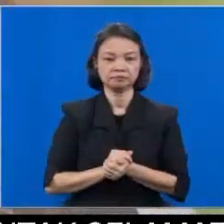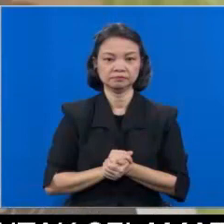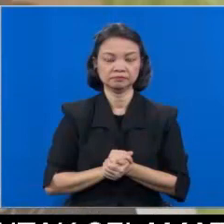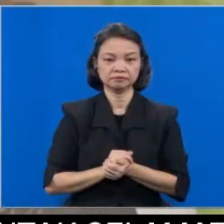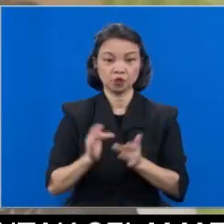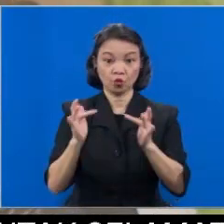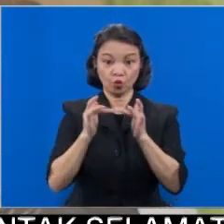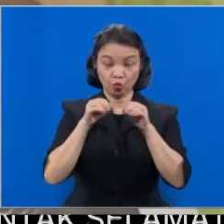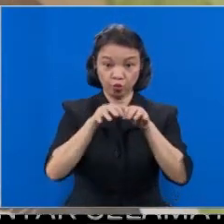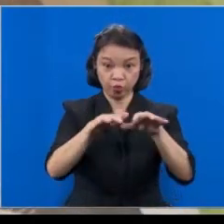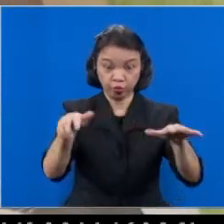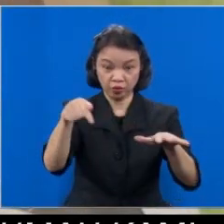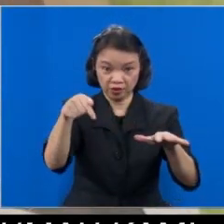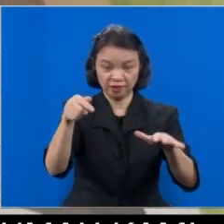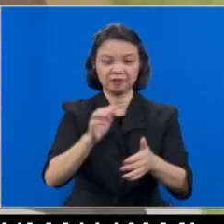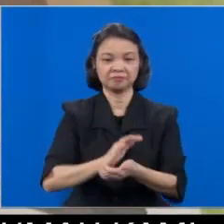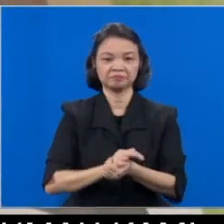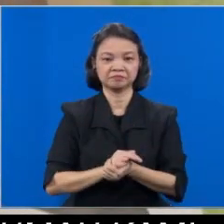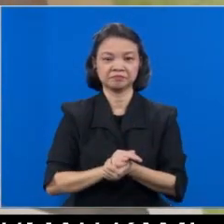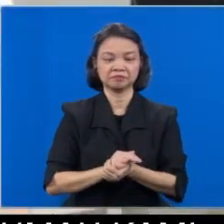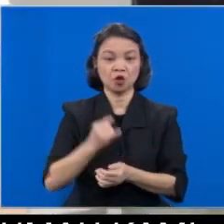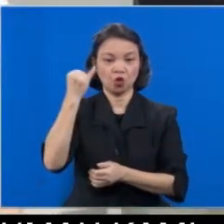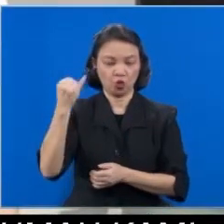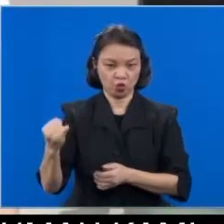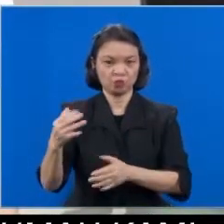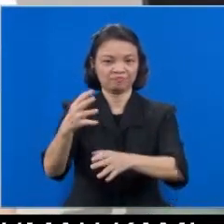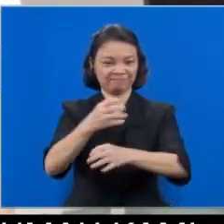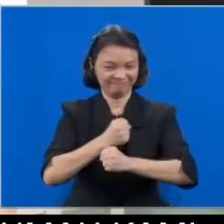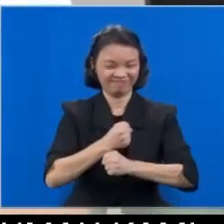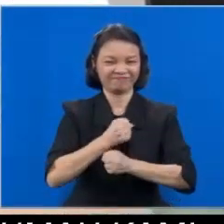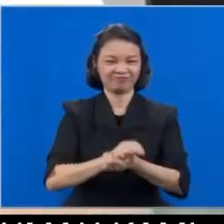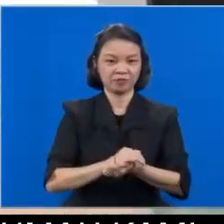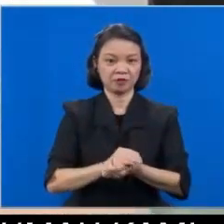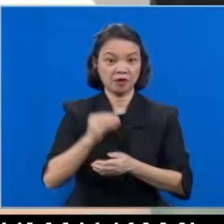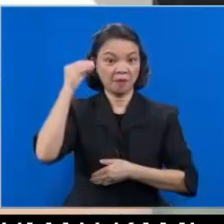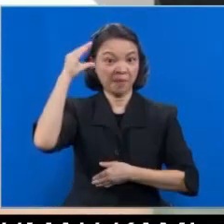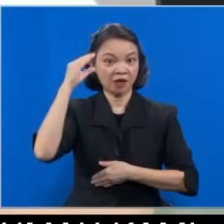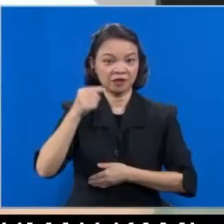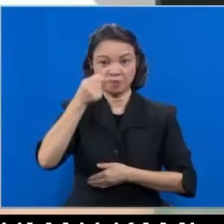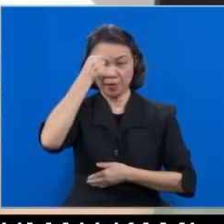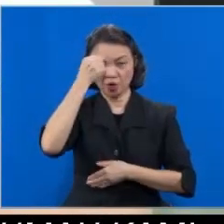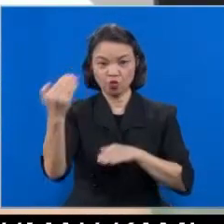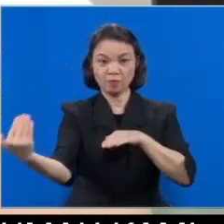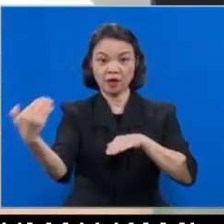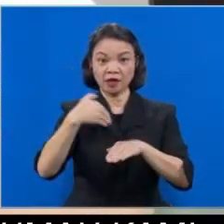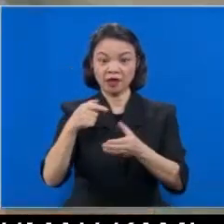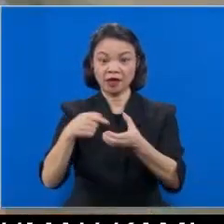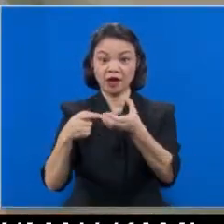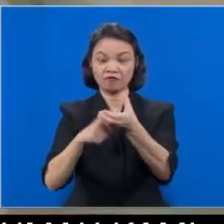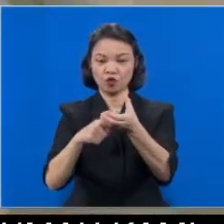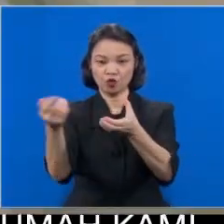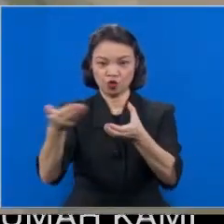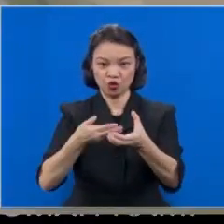Unggahan video yang menjadi viral di media sosial tersebut akhirnya membuahkan hasil. Keesokan paginya, pelaku akhirnya mengembalikan ponsel tersebut melalui